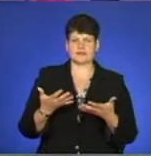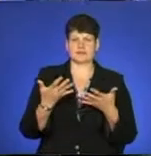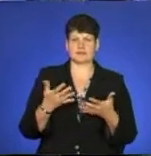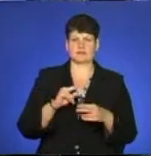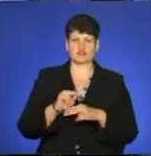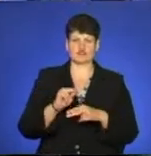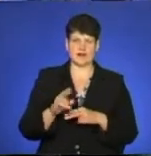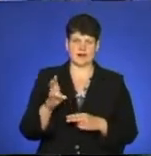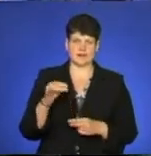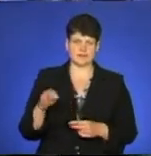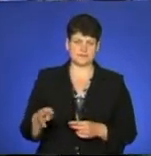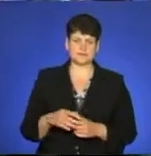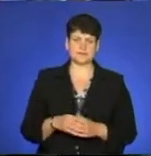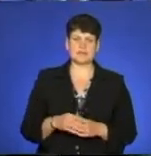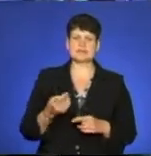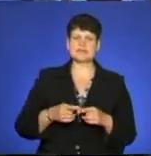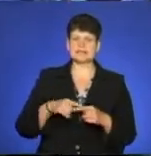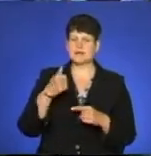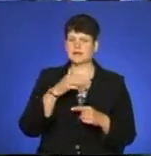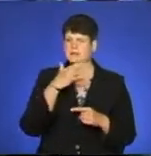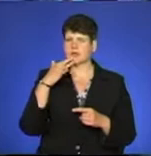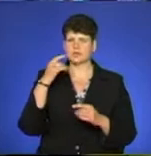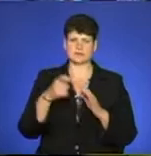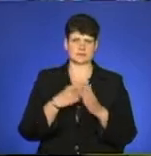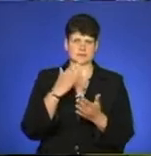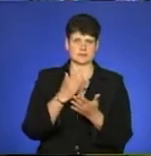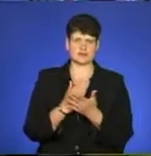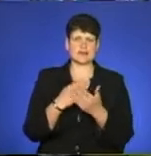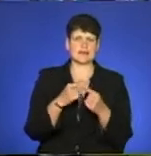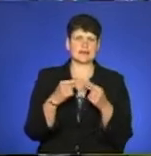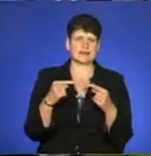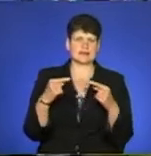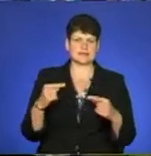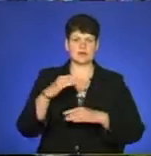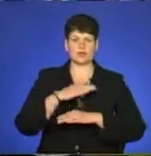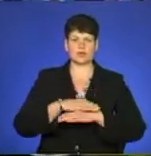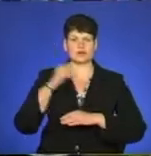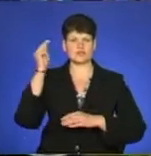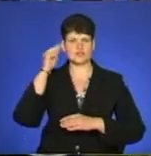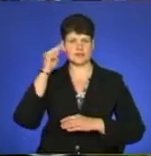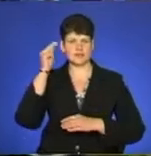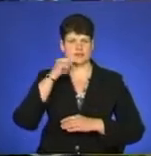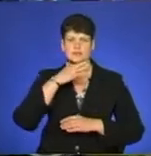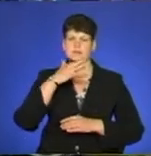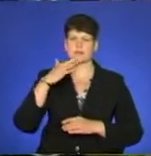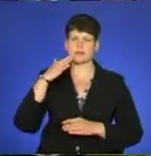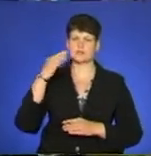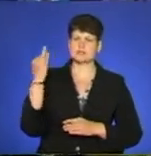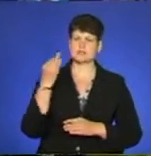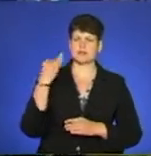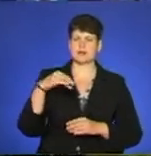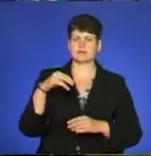повчальним. Цей рік я багато все дізналася, в різних уроках навчилася багато